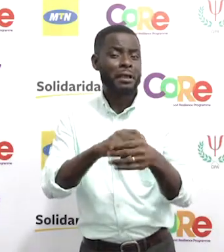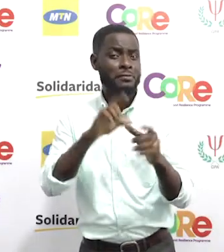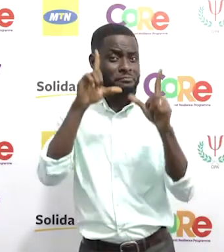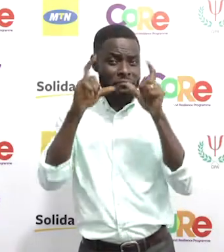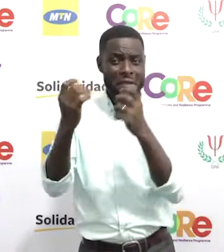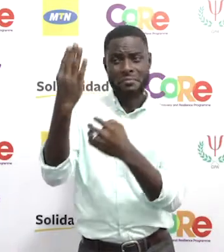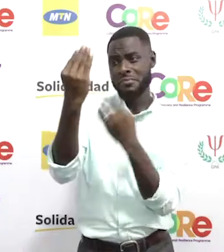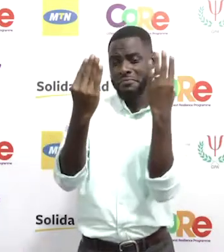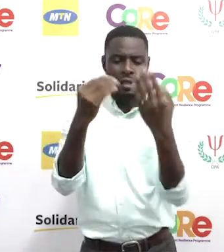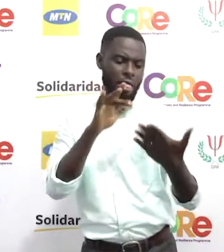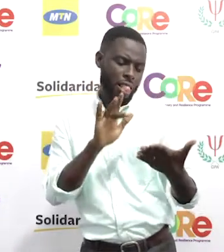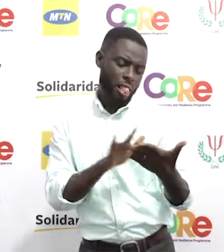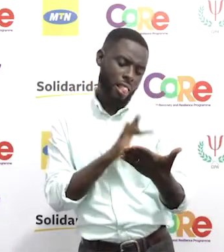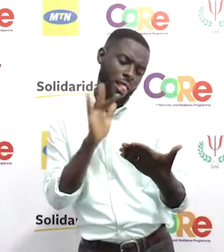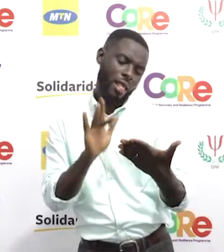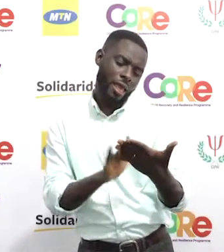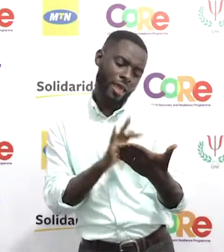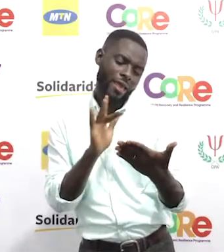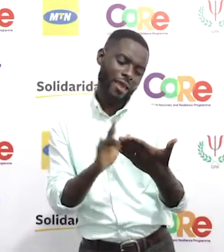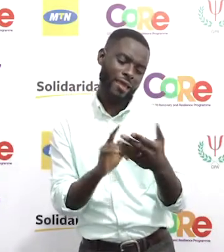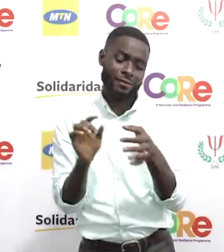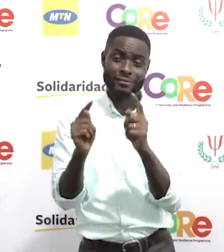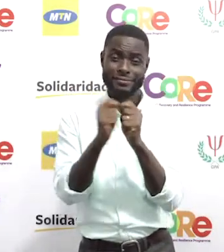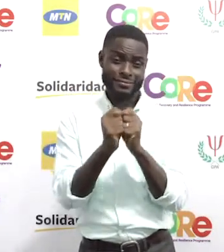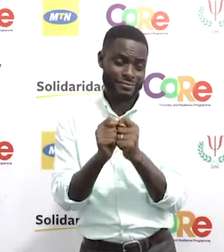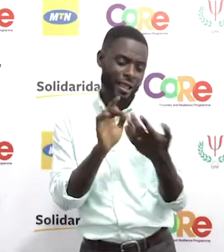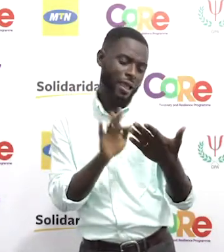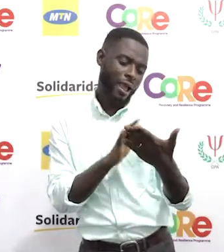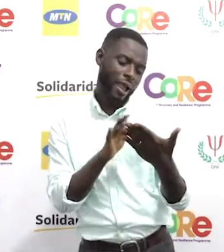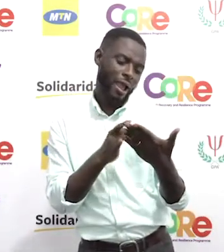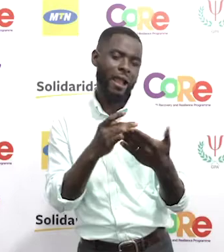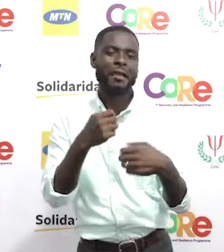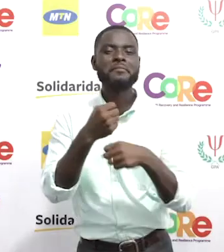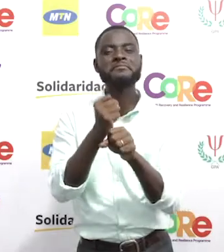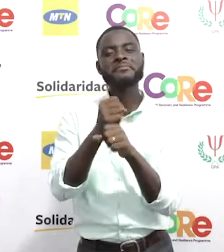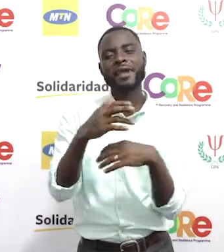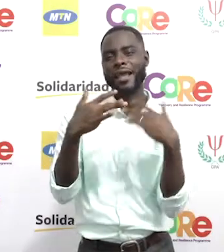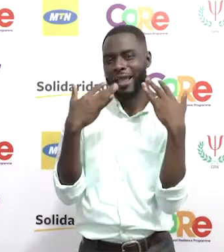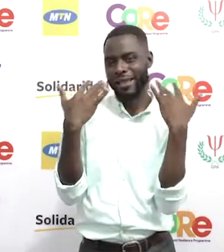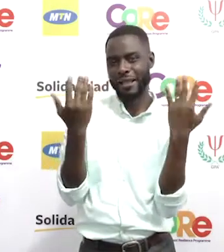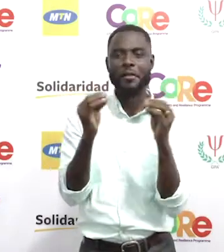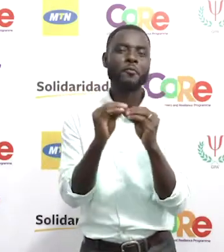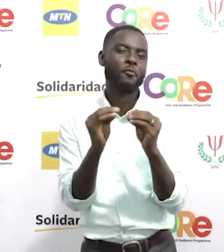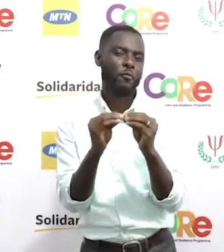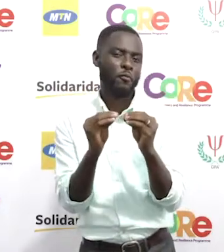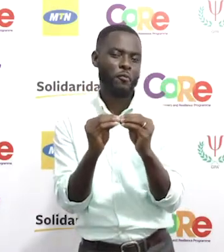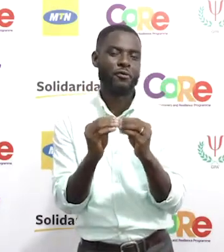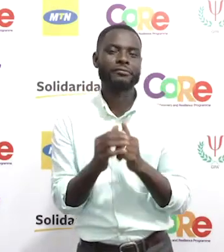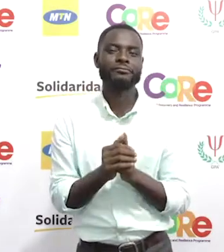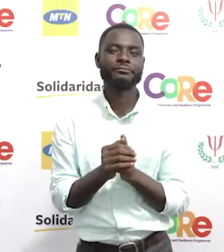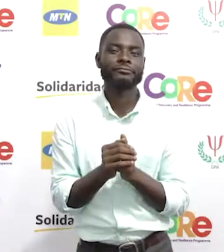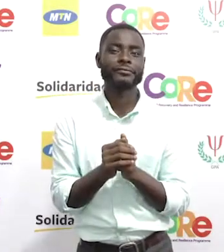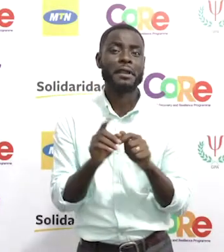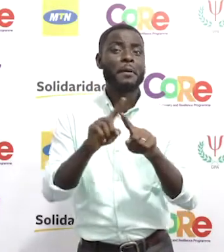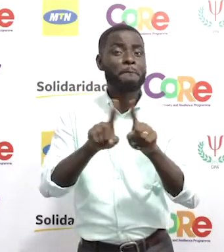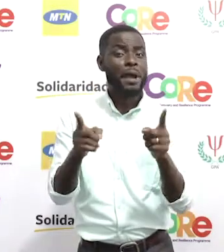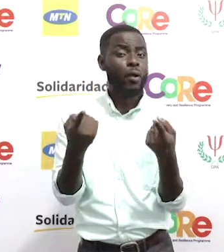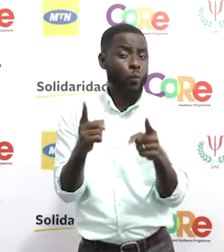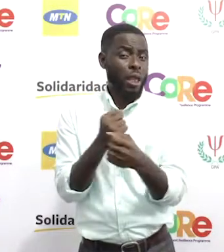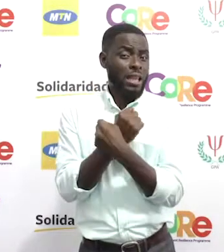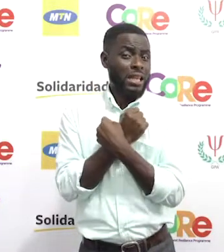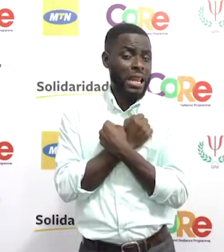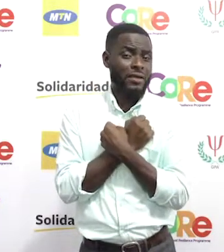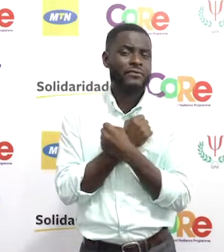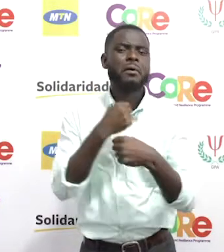sha selfie infonin po e fa Boni e ha o ngon mwe mwe mwe. Shikaji ona suwa mo ha